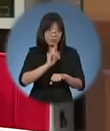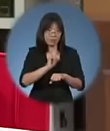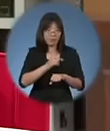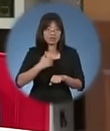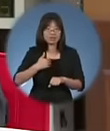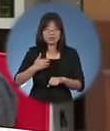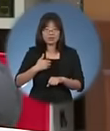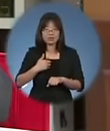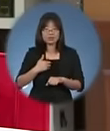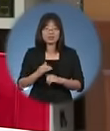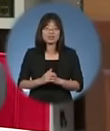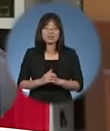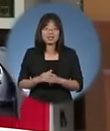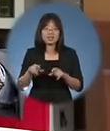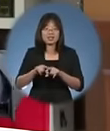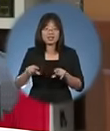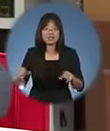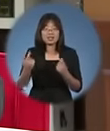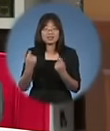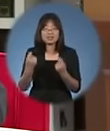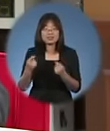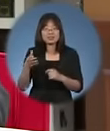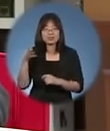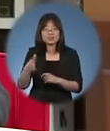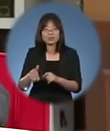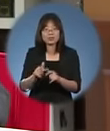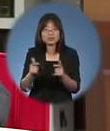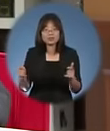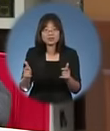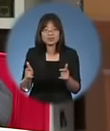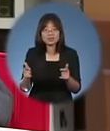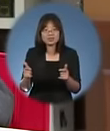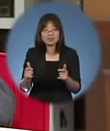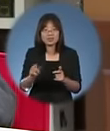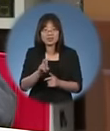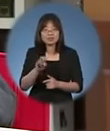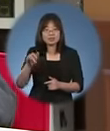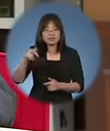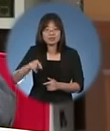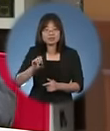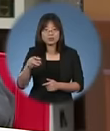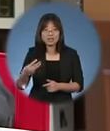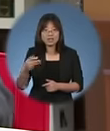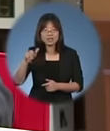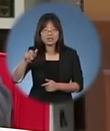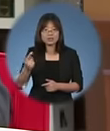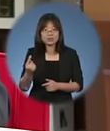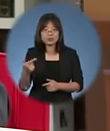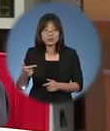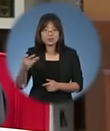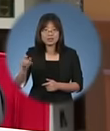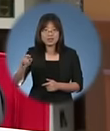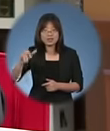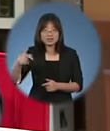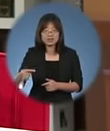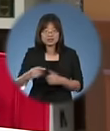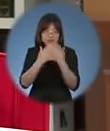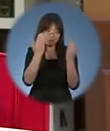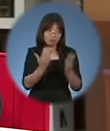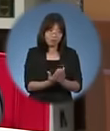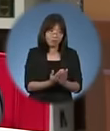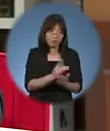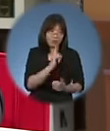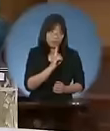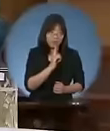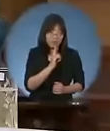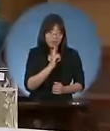그 일반적으로 그러한 그 전공들을 비주얼 콘텐츠라고 얘기하죠. 비주얼 콘텐츠, 전반. 예. 예. 아.